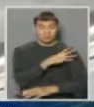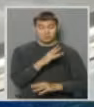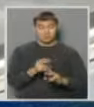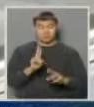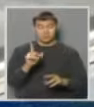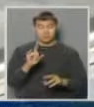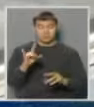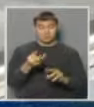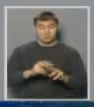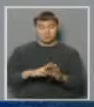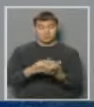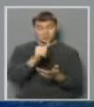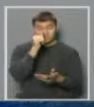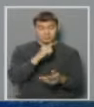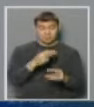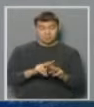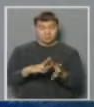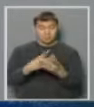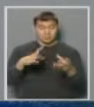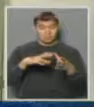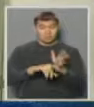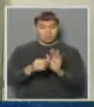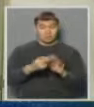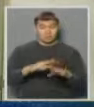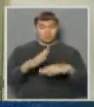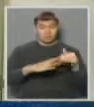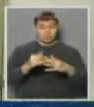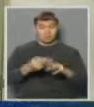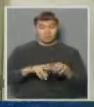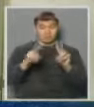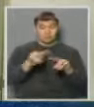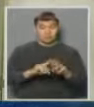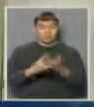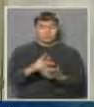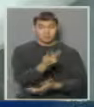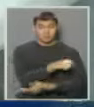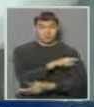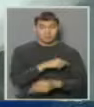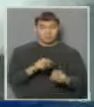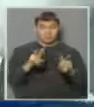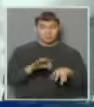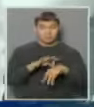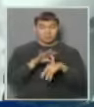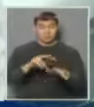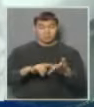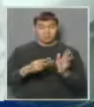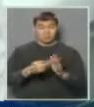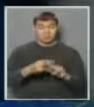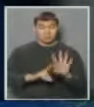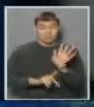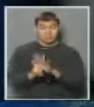10 күндігінде басталады. Арнайы оқу-жаттығудан өткен мамандар процедураны емханада жүргізеді. Жоспар бойынша